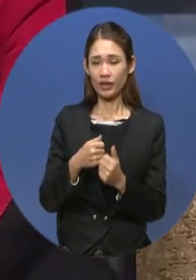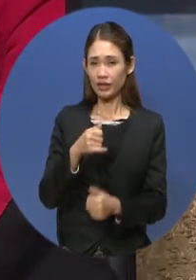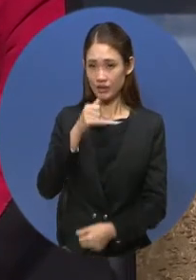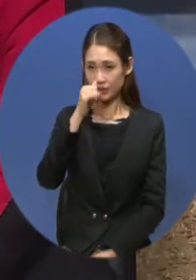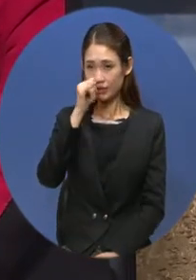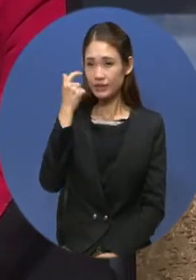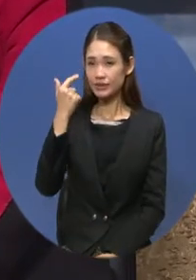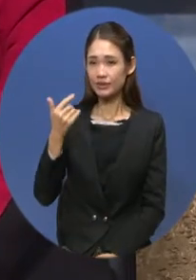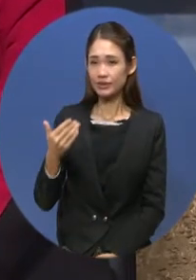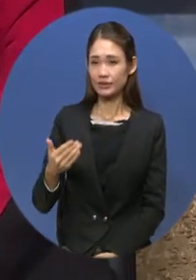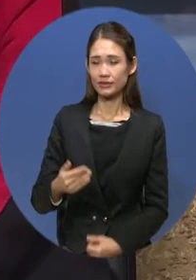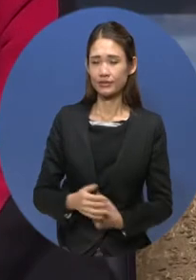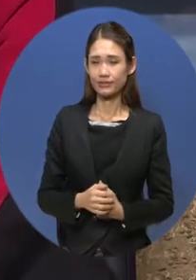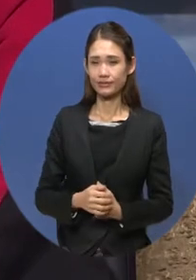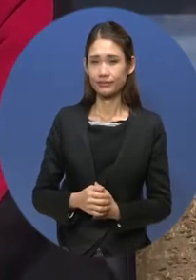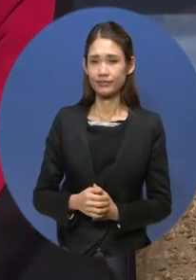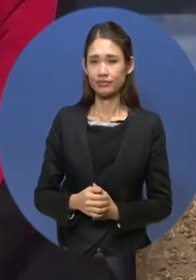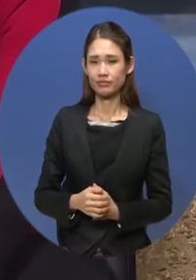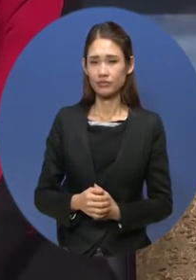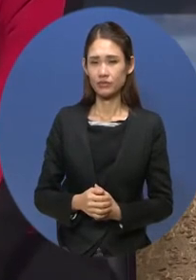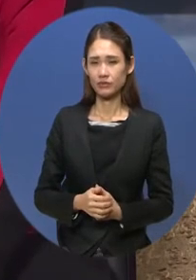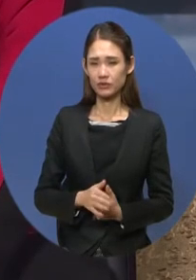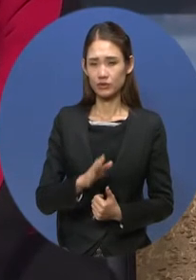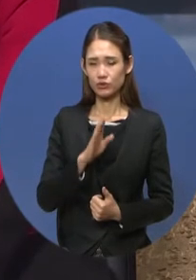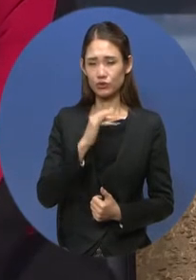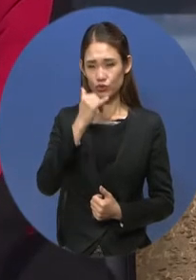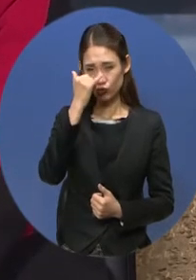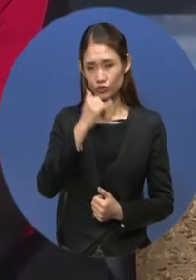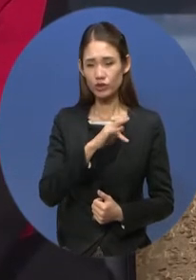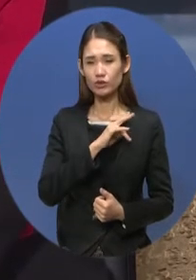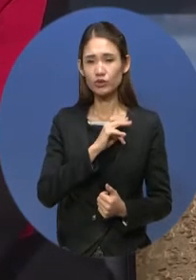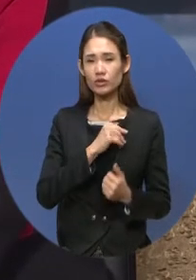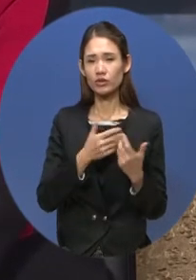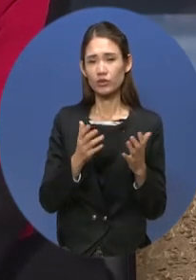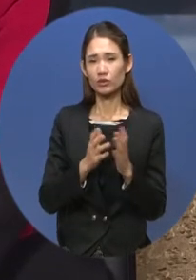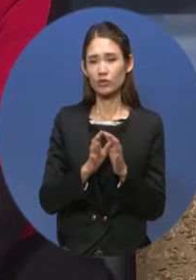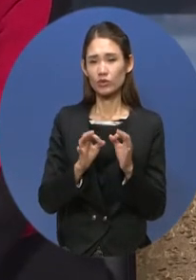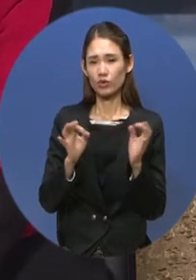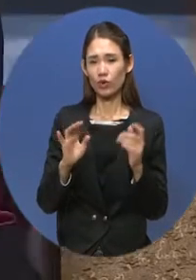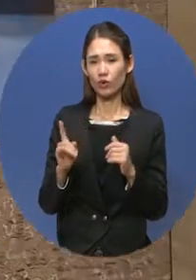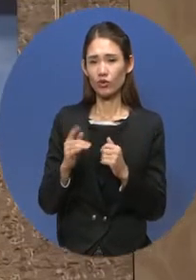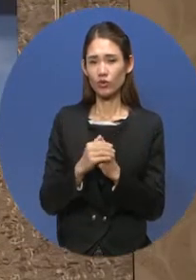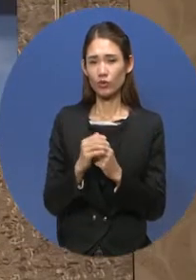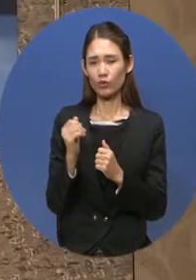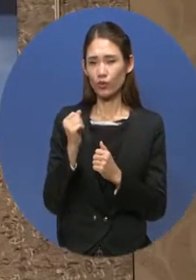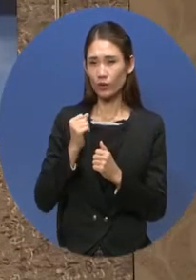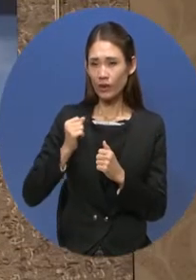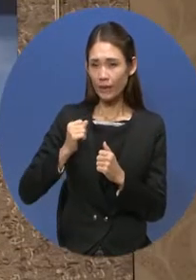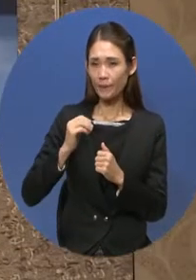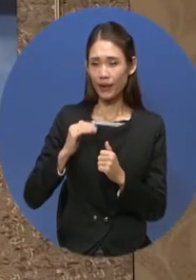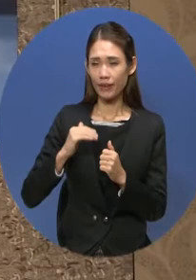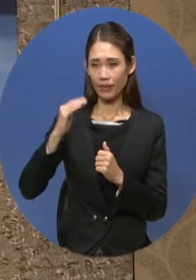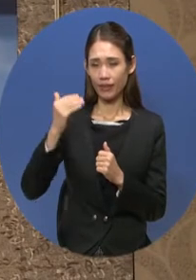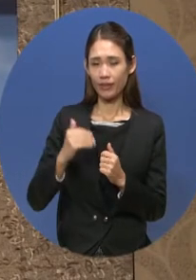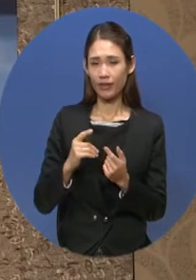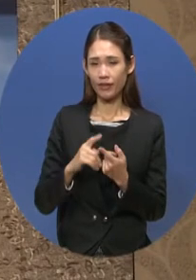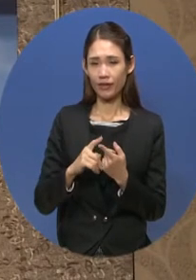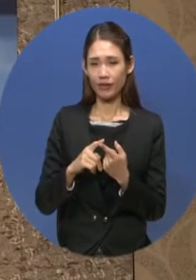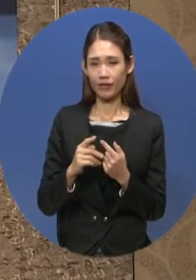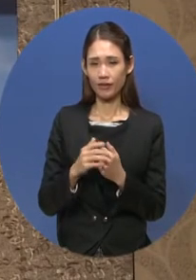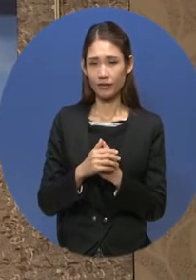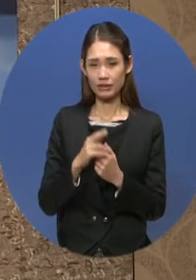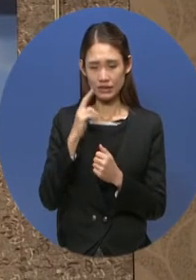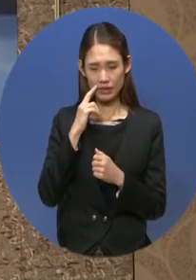따로 이루어지나요? 사실은 윤리위원회는 그동안은 이제 어떤 위반을 한 사항이